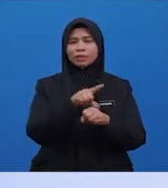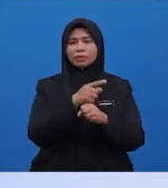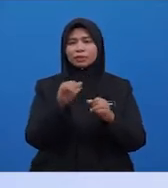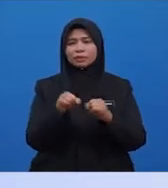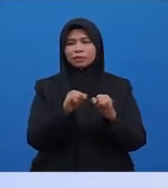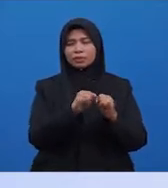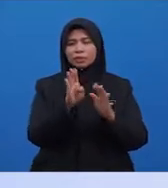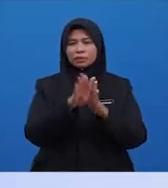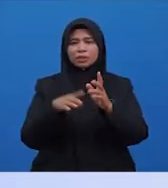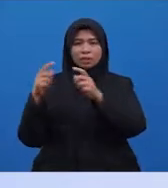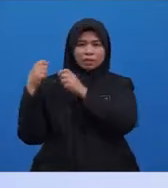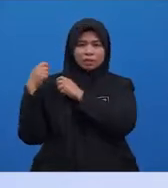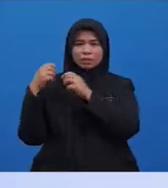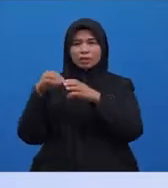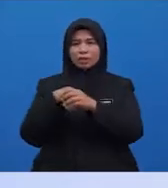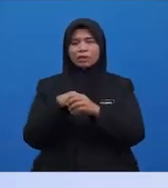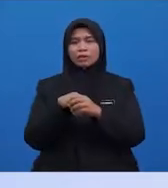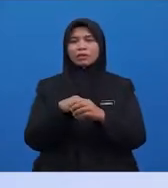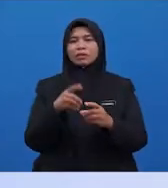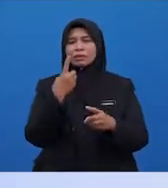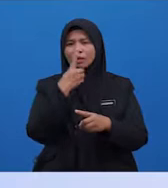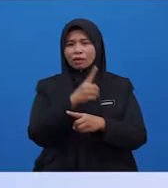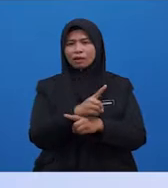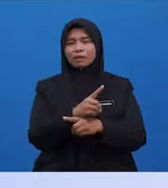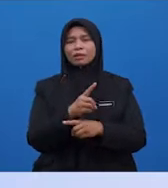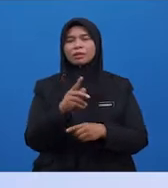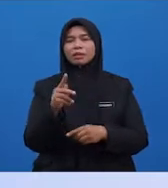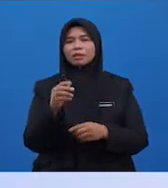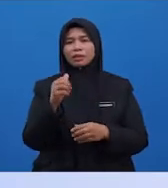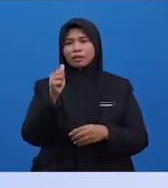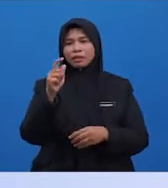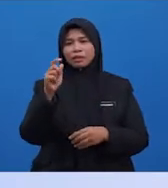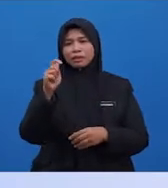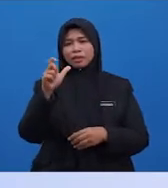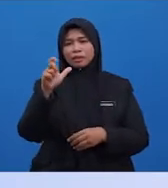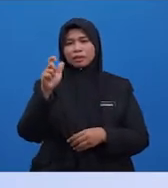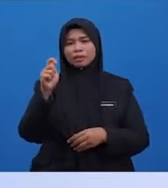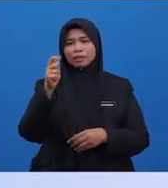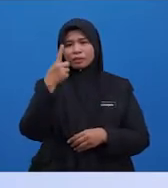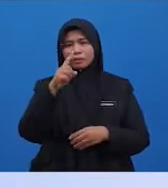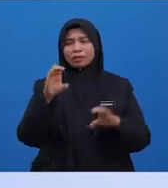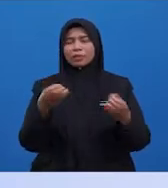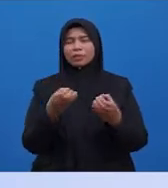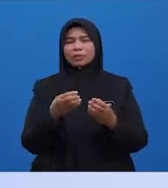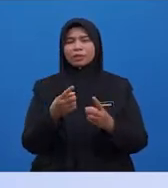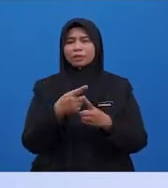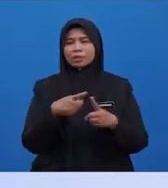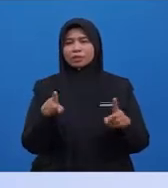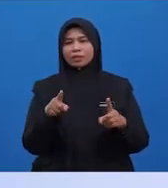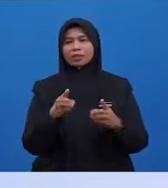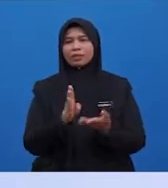jurulatih juga bertanggungjawab dalam mengarahkan atlet untuk melakukan sesuatu selain